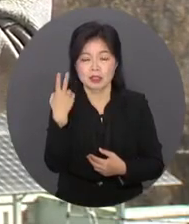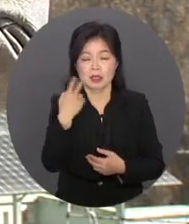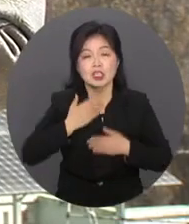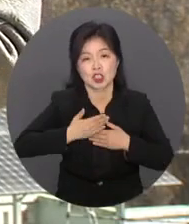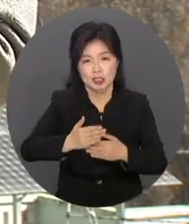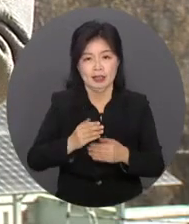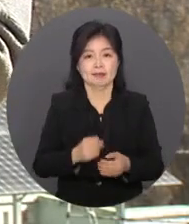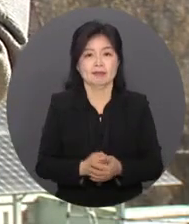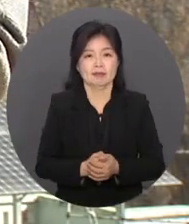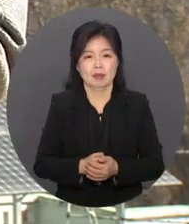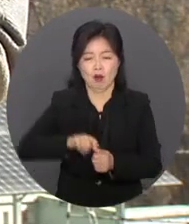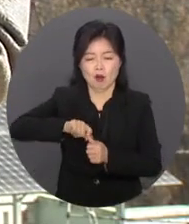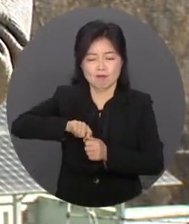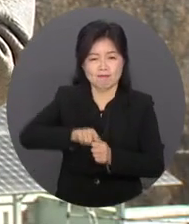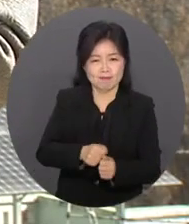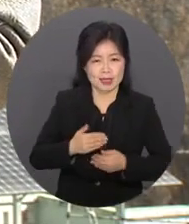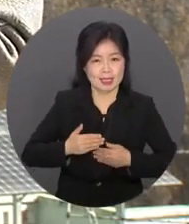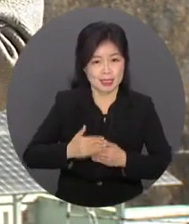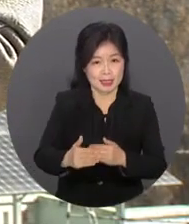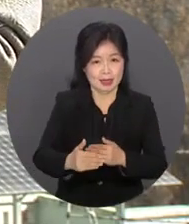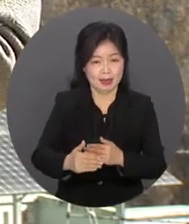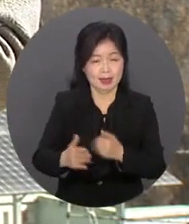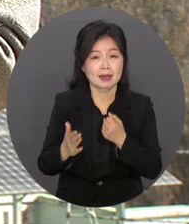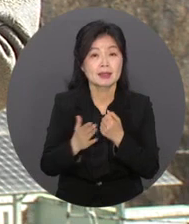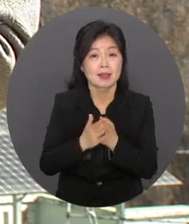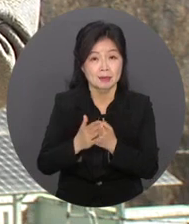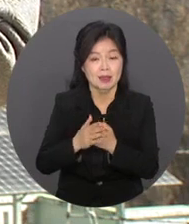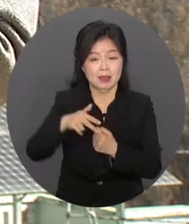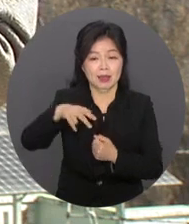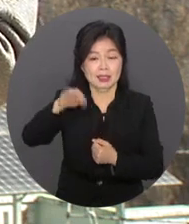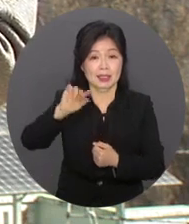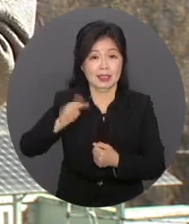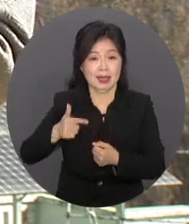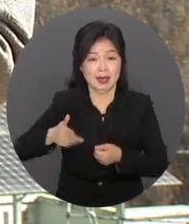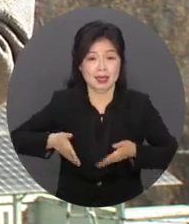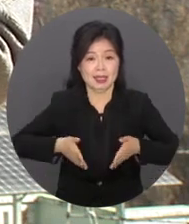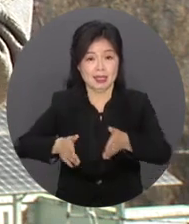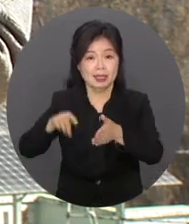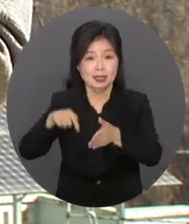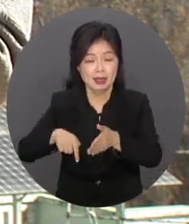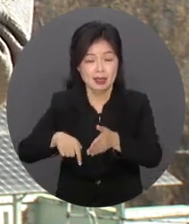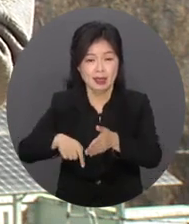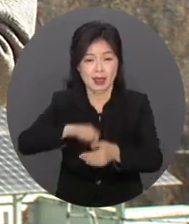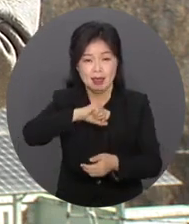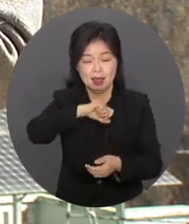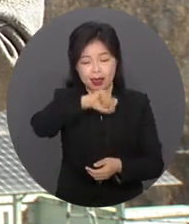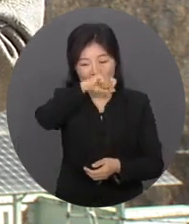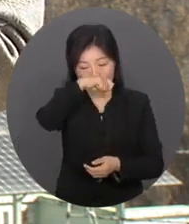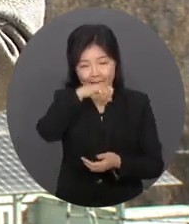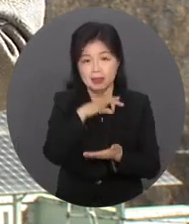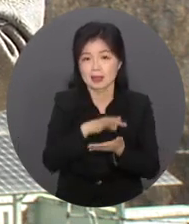무리한 설계 변경 탓에 하세월만 보내고 있는 지산나들목 개통 용역결과에 따라 예산 낭비와